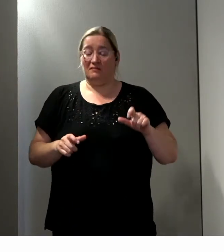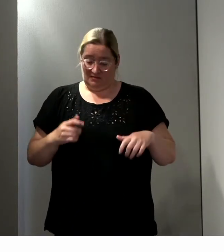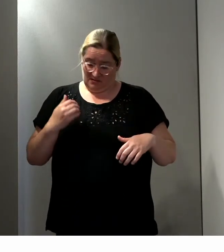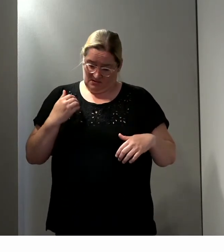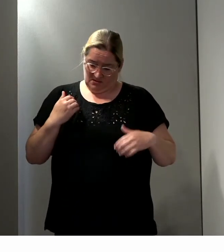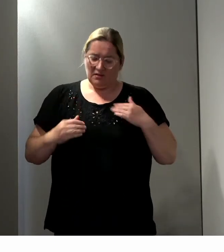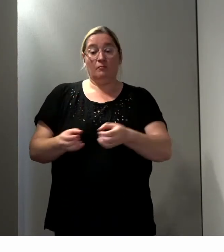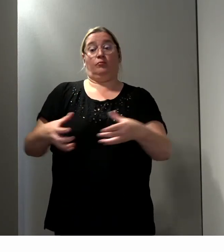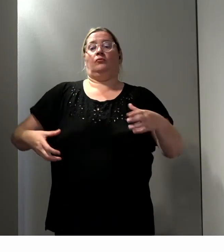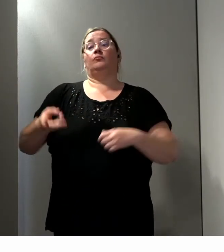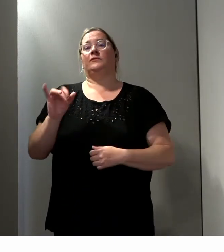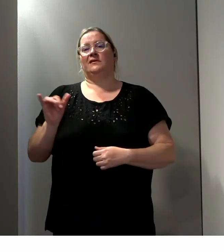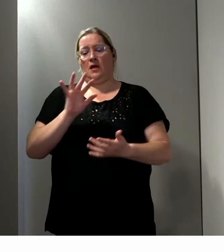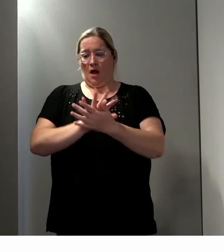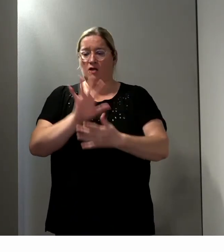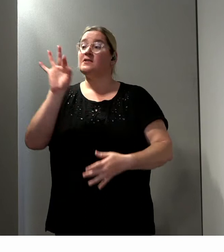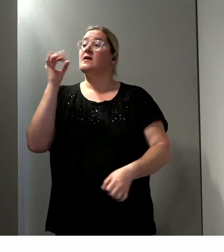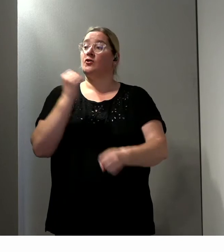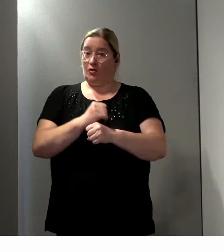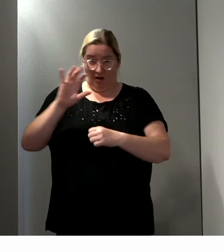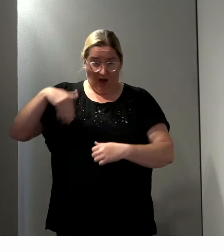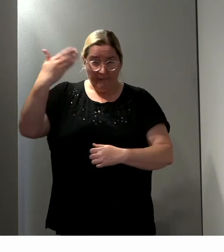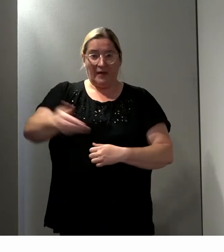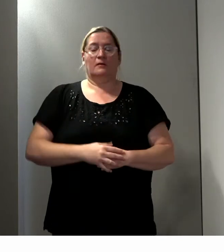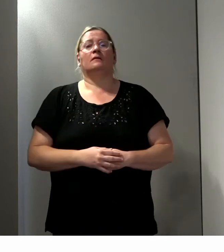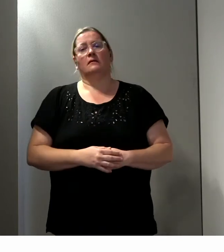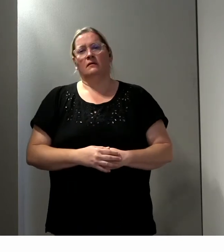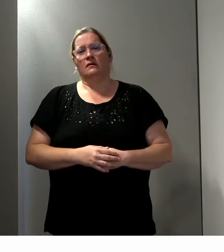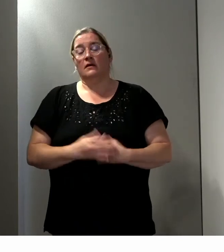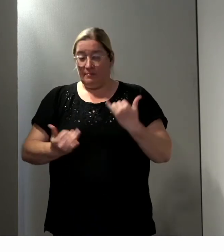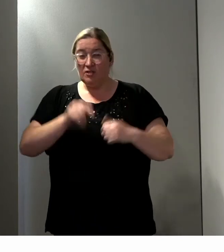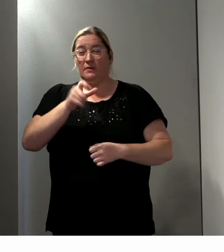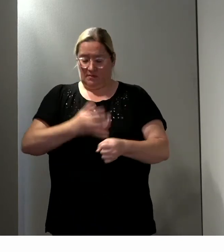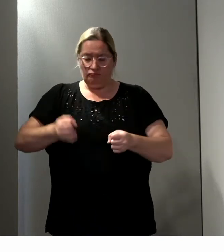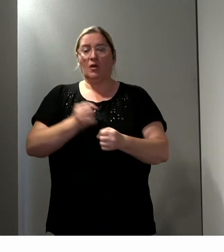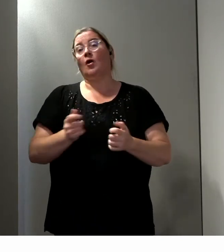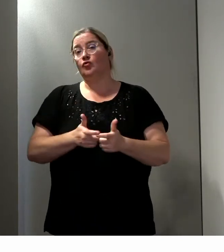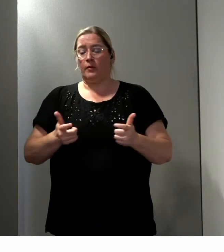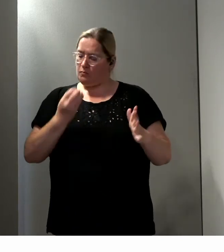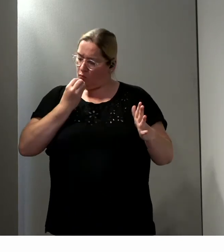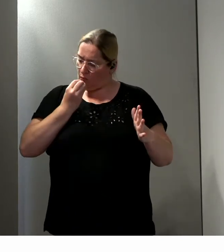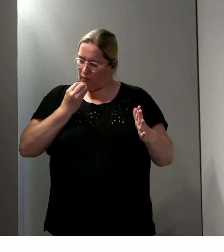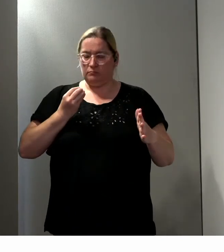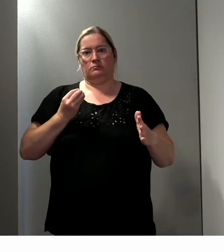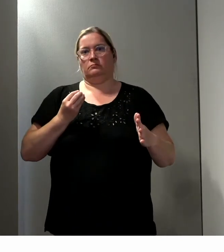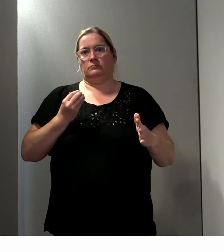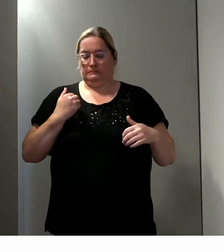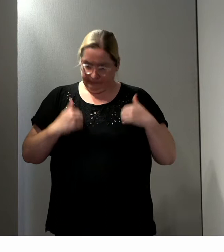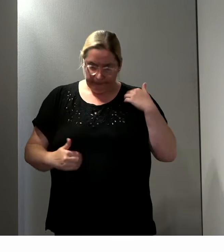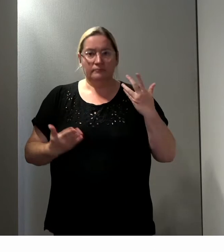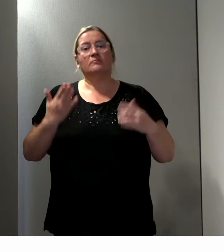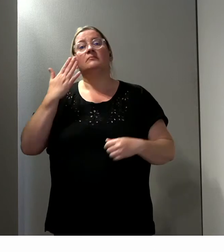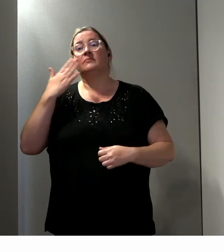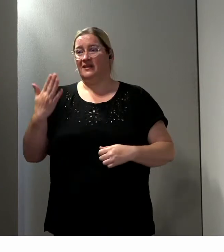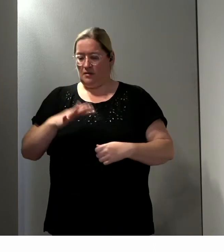après 50 ans. Et après 50 ans, quand on est entrepreneur, on peut devenir handicapé. Et là, du coup, qu'est-ce qu'on fait ? Si